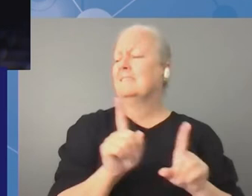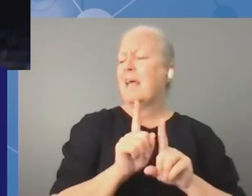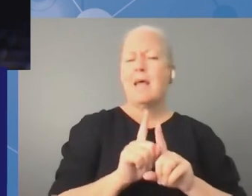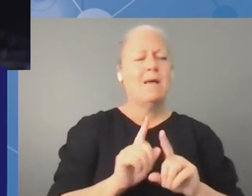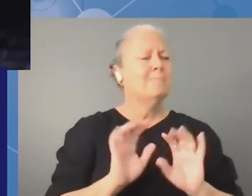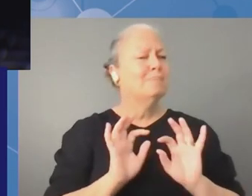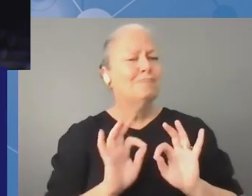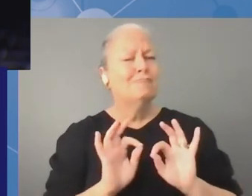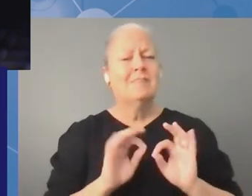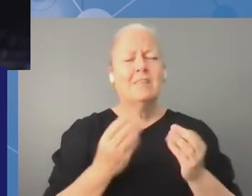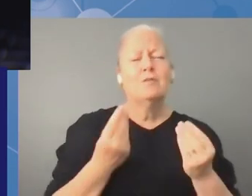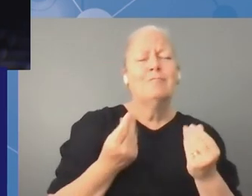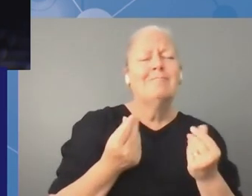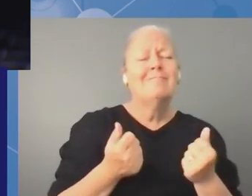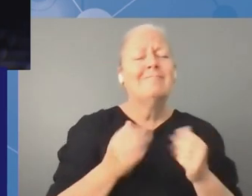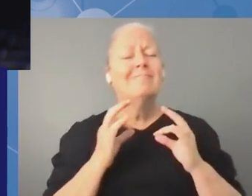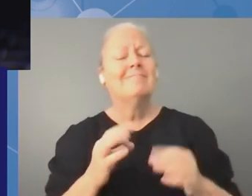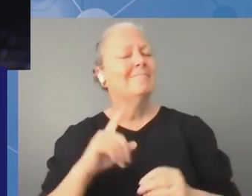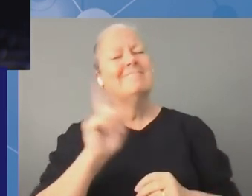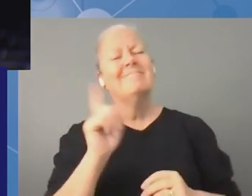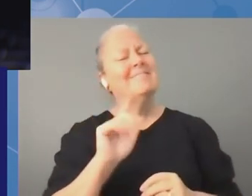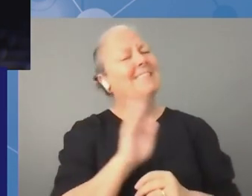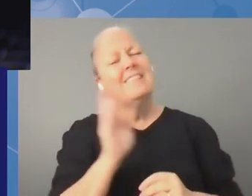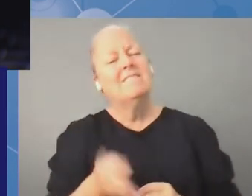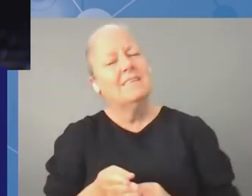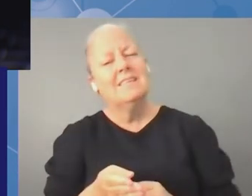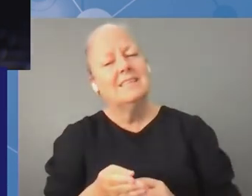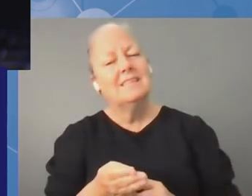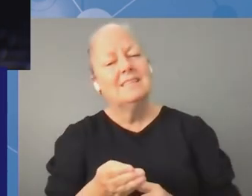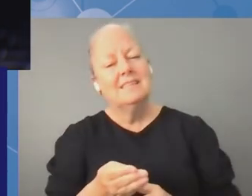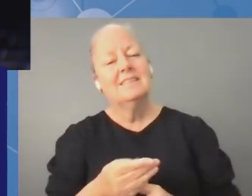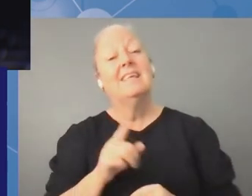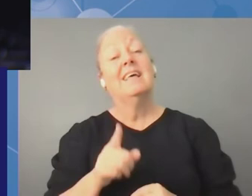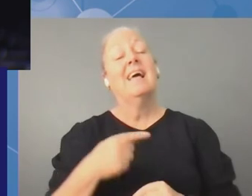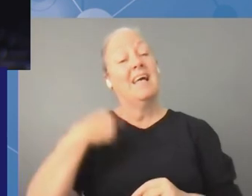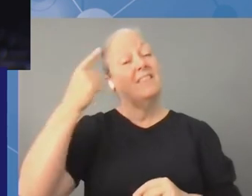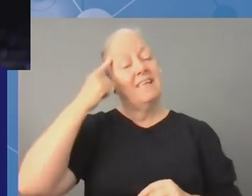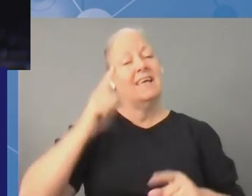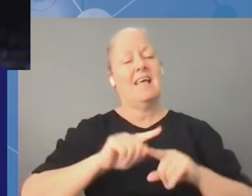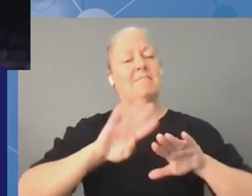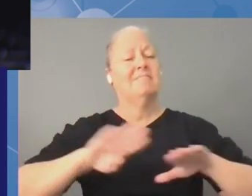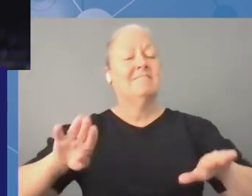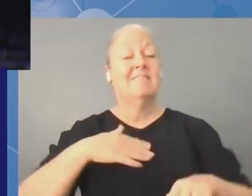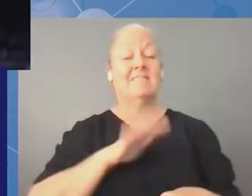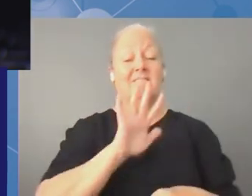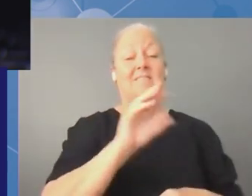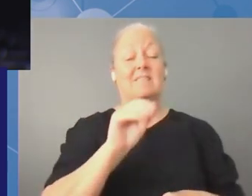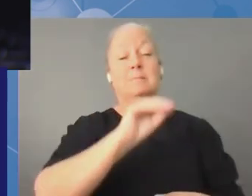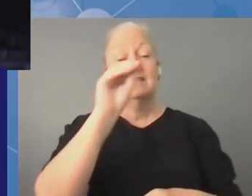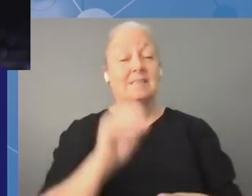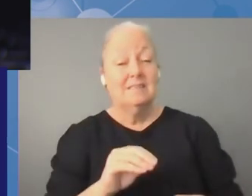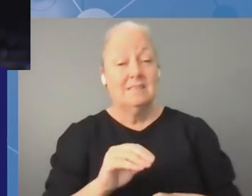تجارة، فكيف نستطيع أن نجعل منه أن الجائحة أثبتت